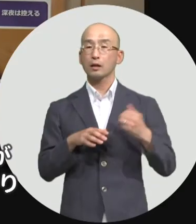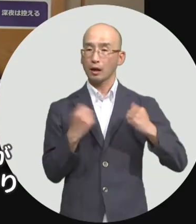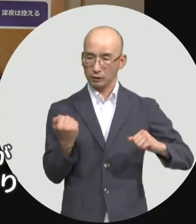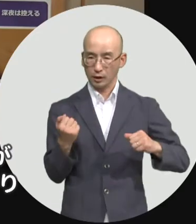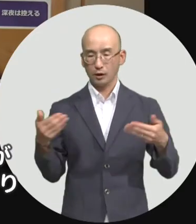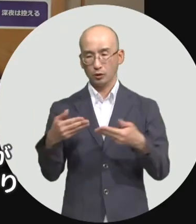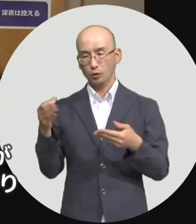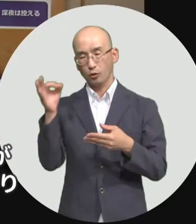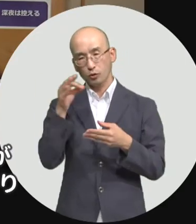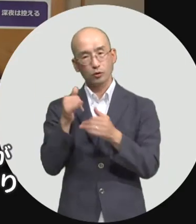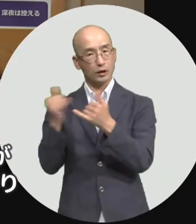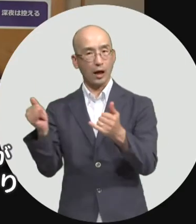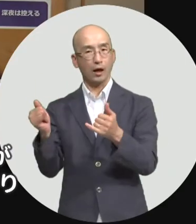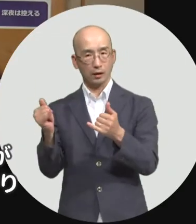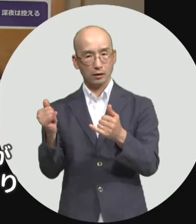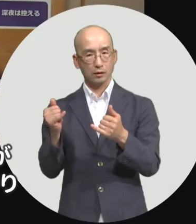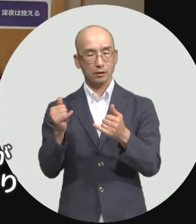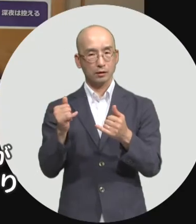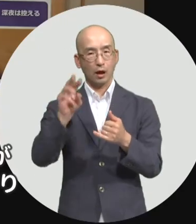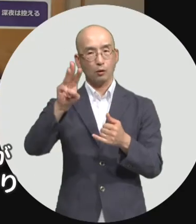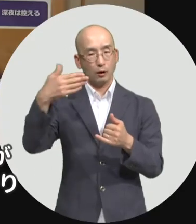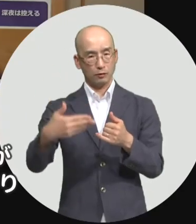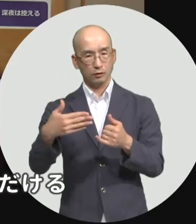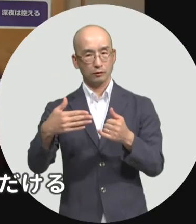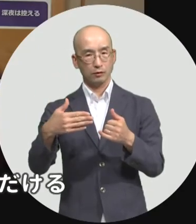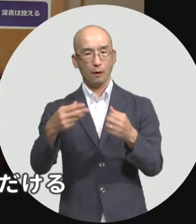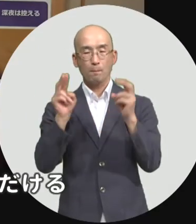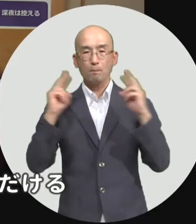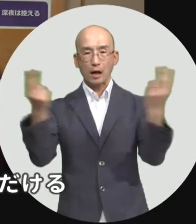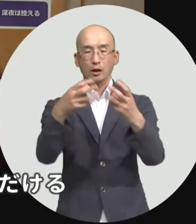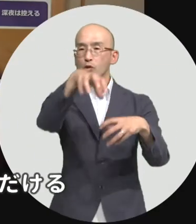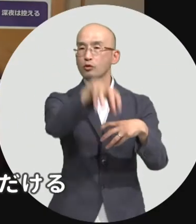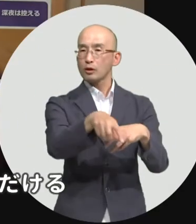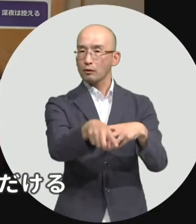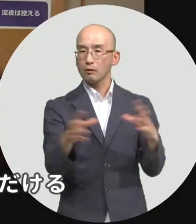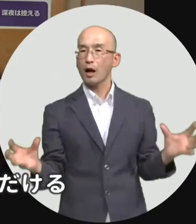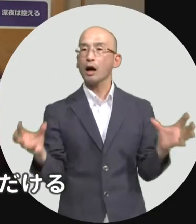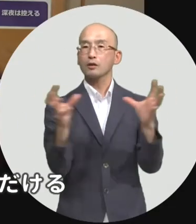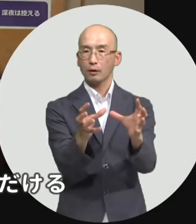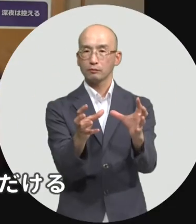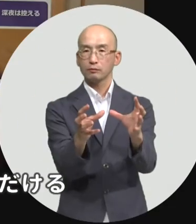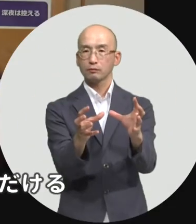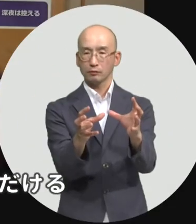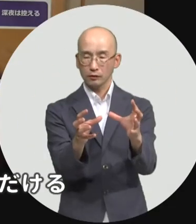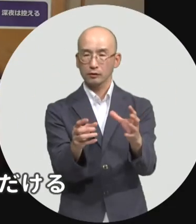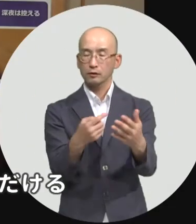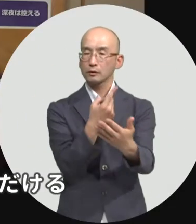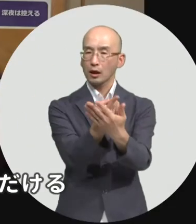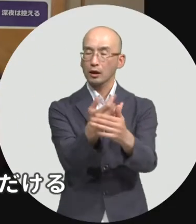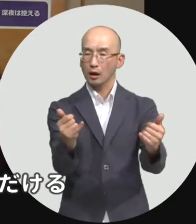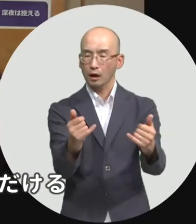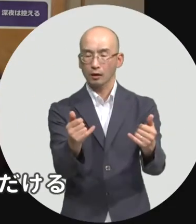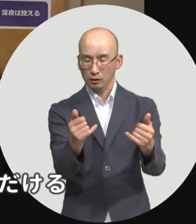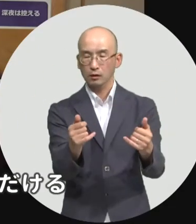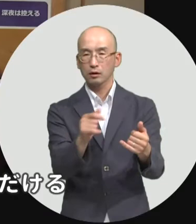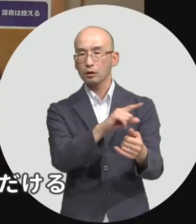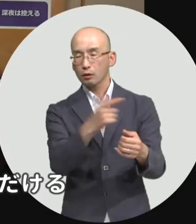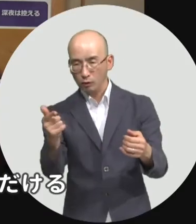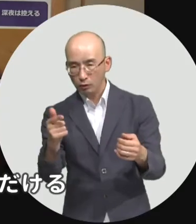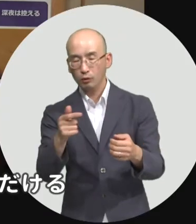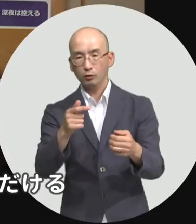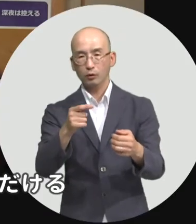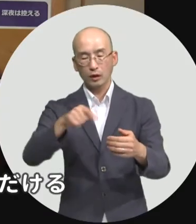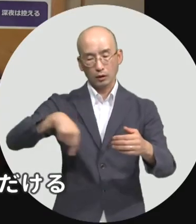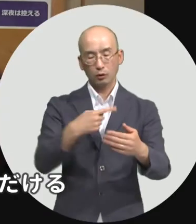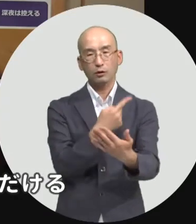こうウェブ上のバーチャル空間に集まりまして、まあ、他の参加者と一緒になりまして、さまざまな就活のコンテンツに